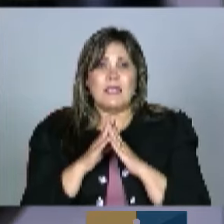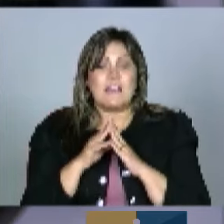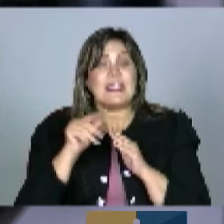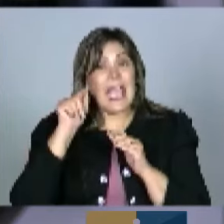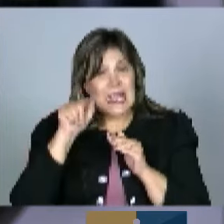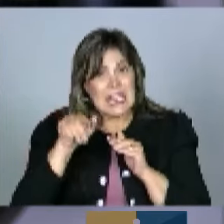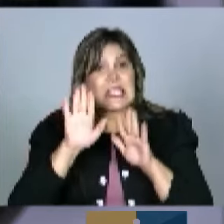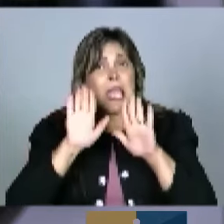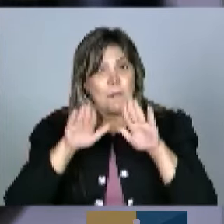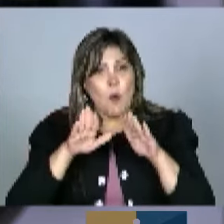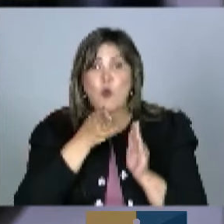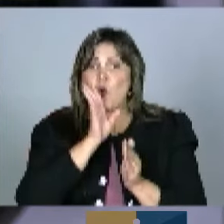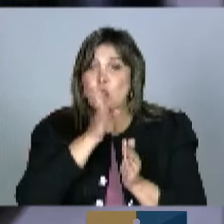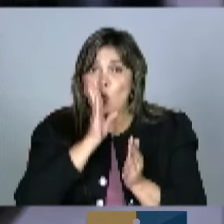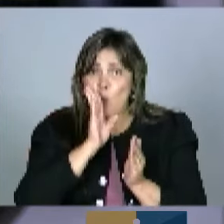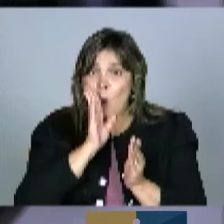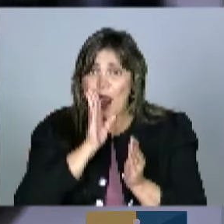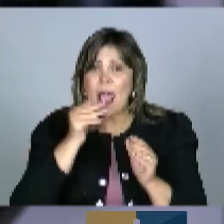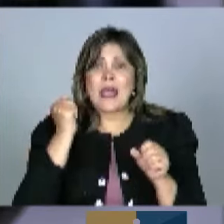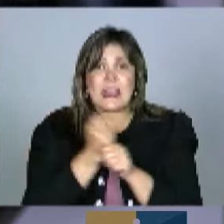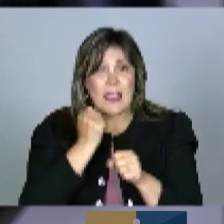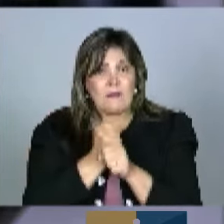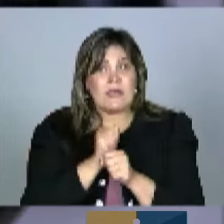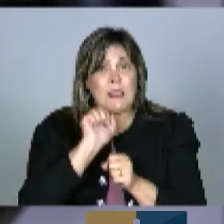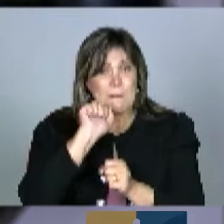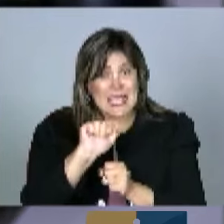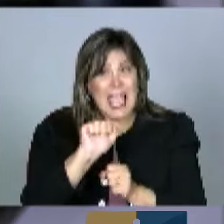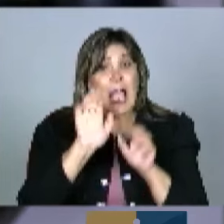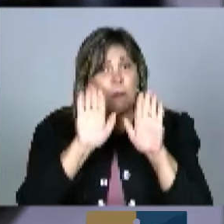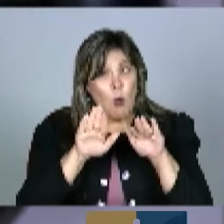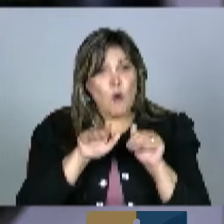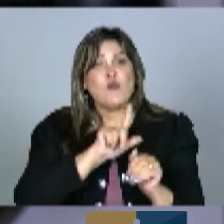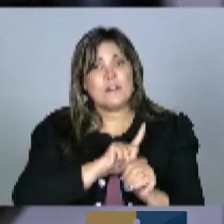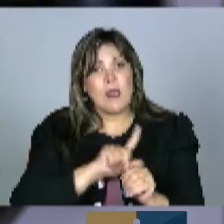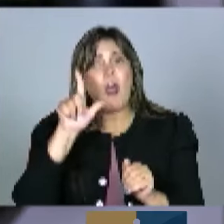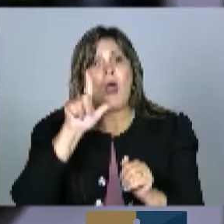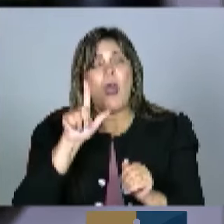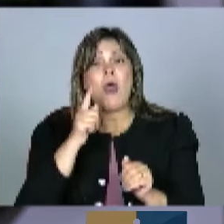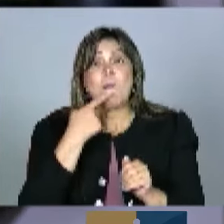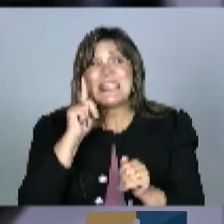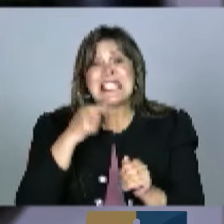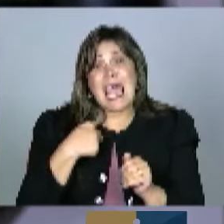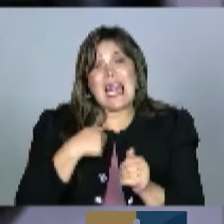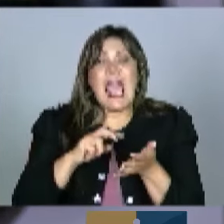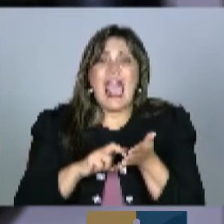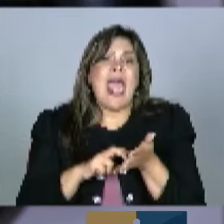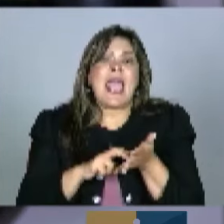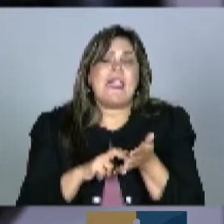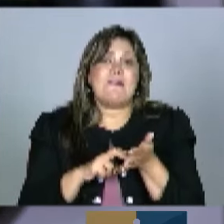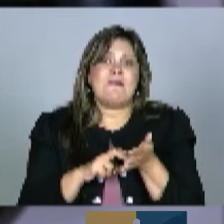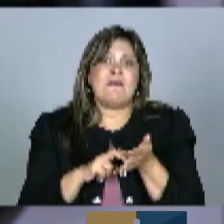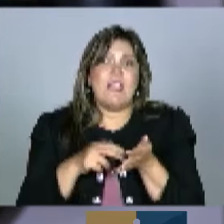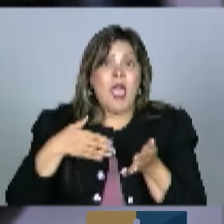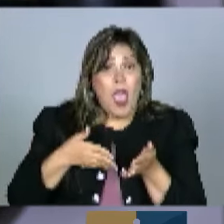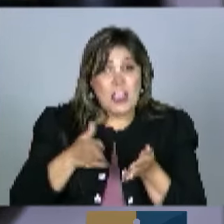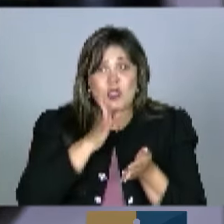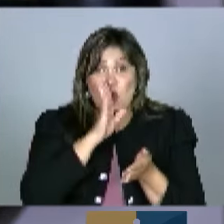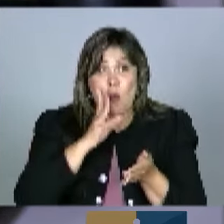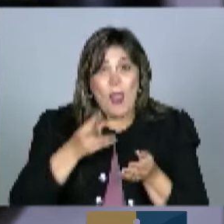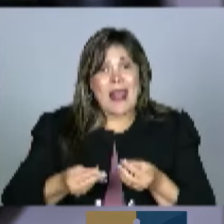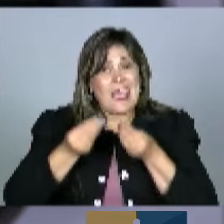الصيغه التنفيذيه وطالبين الصيغه التنفيذيه وحضرتك مش راضي تقدمها خوف من انها تضيع خوف خوفا من انهم ما يدوني حقي وبعدين بيقولوا عشان